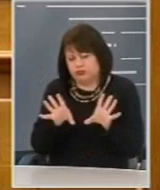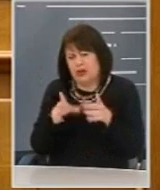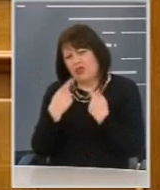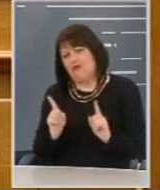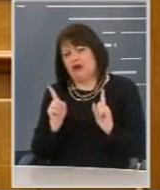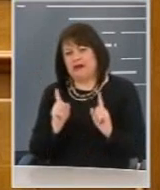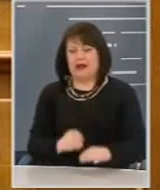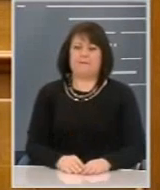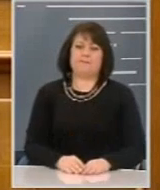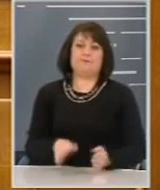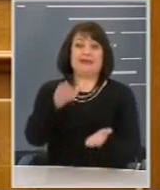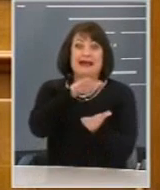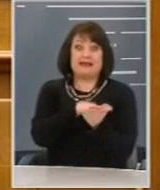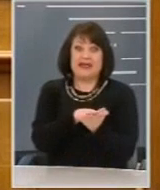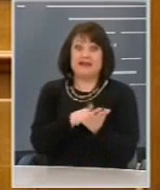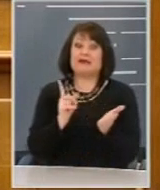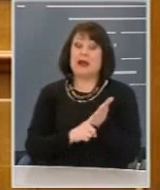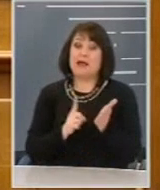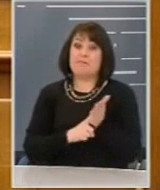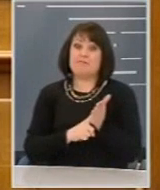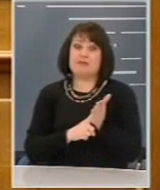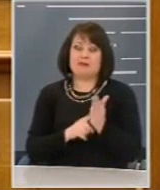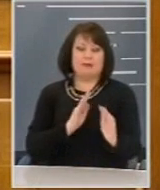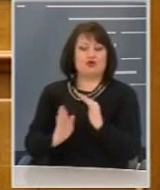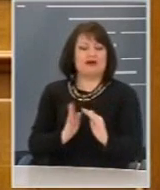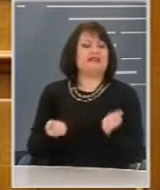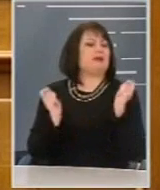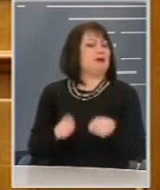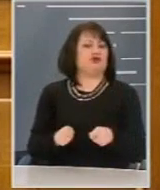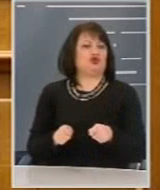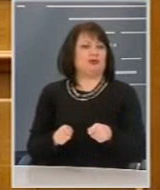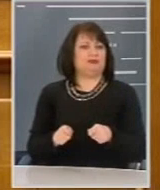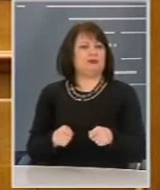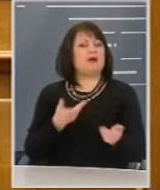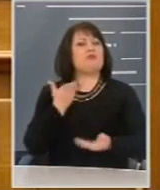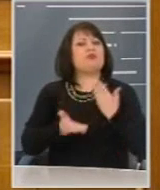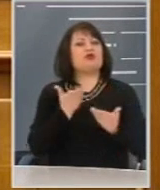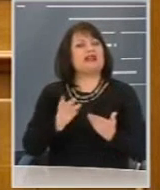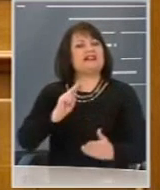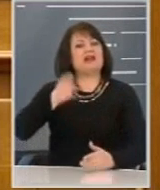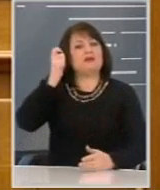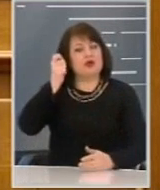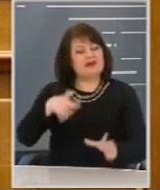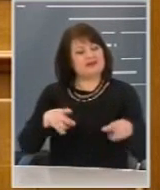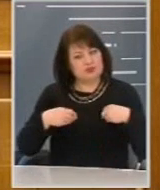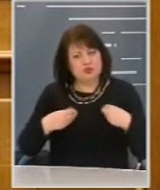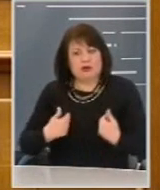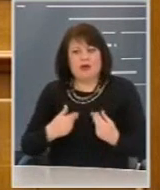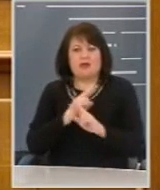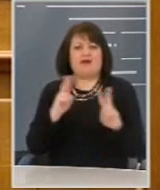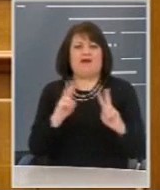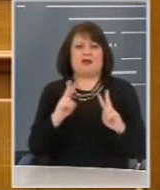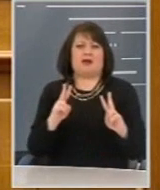Εξεταστική Επιτροπή κατέθεσαν όλοι όσοι έπρεπε χωρίς κανένα φίλτρο προστασίας. Δεχθήκαμε όλες τις προτάσεις αντιπολίτευσης, γιατί δεν έχουμε κανένα πρόβλημα